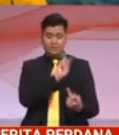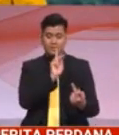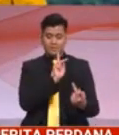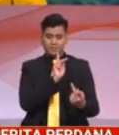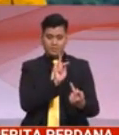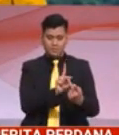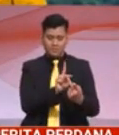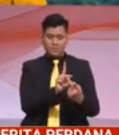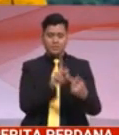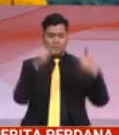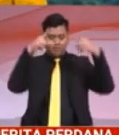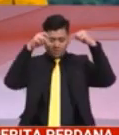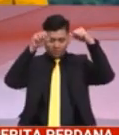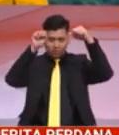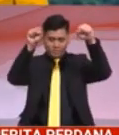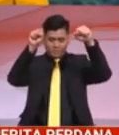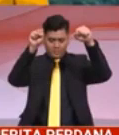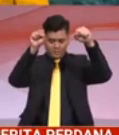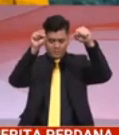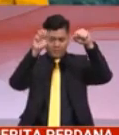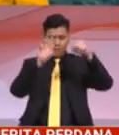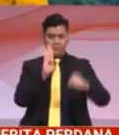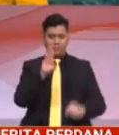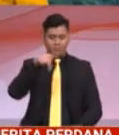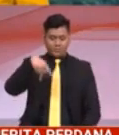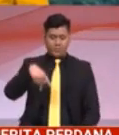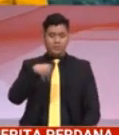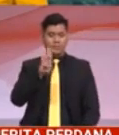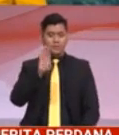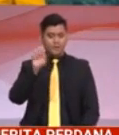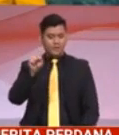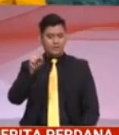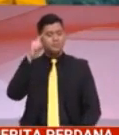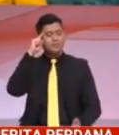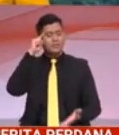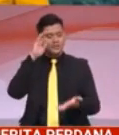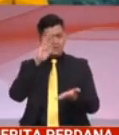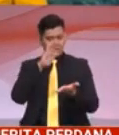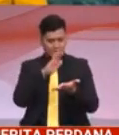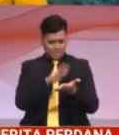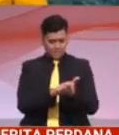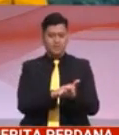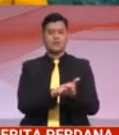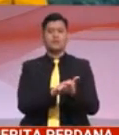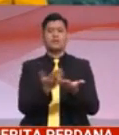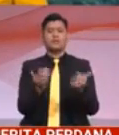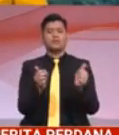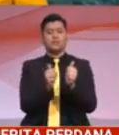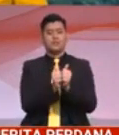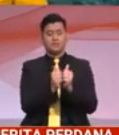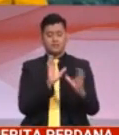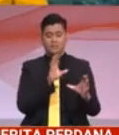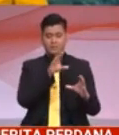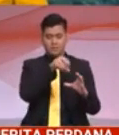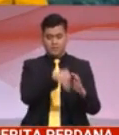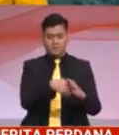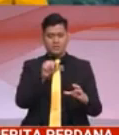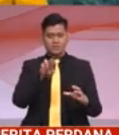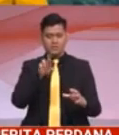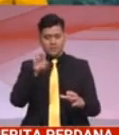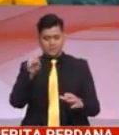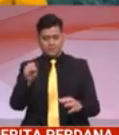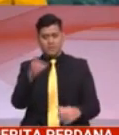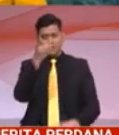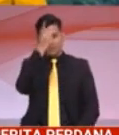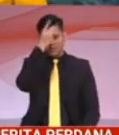Pati bersatu Sabah pbsa Datuk Seri Dr Maxima songkil yakin dengan sukulen anggota GRS ada tuh haji dapat